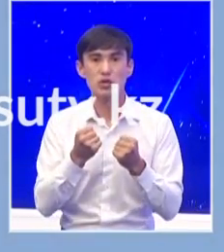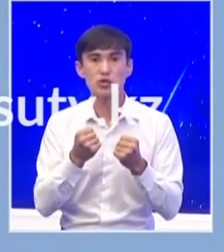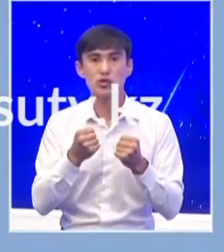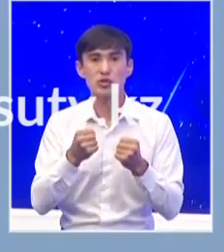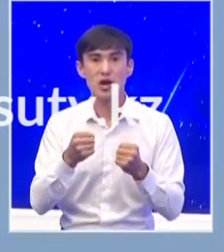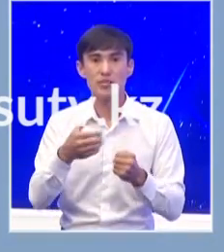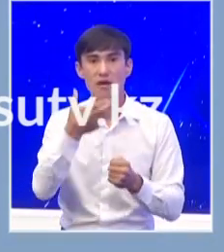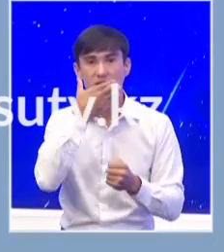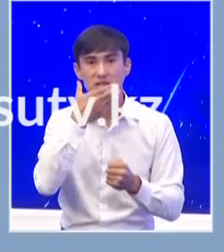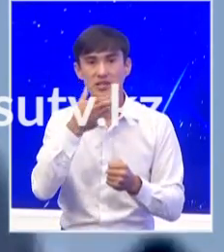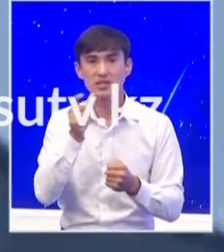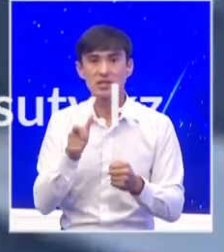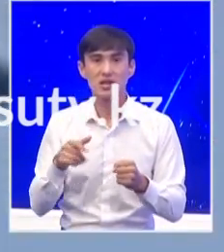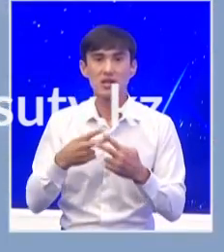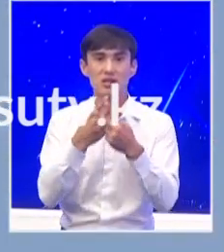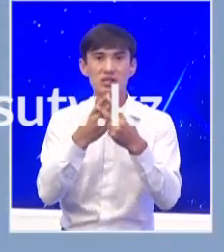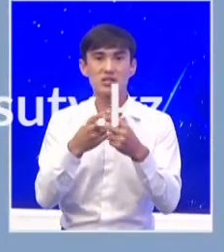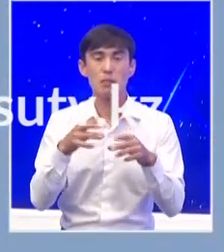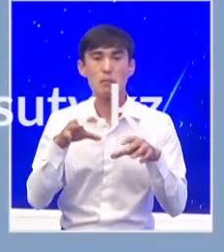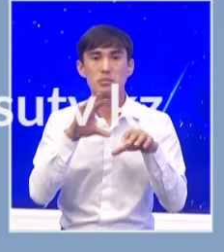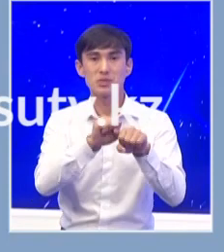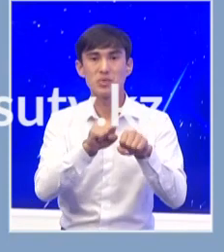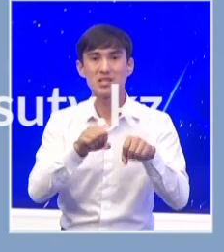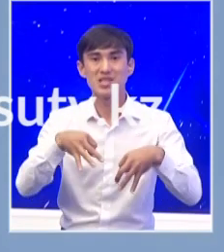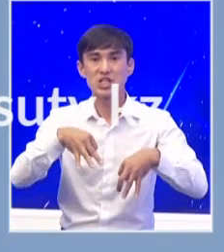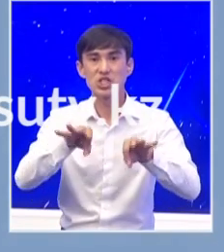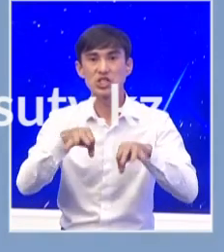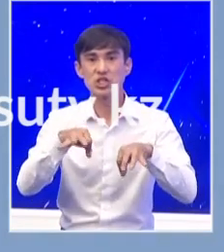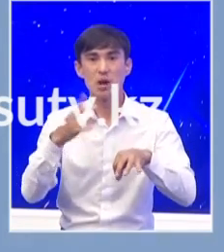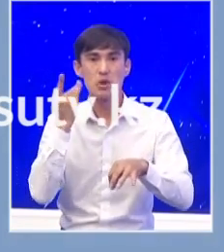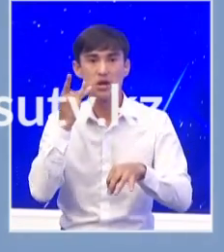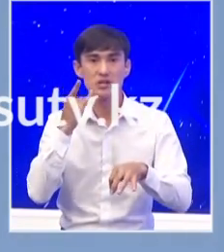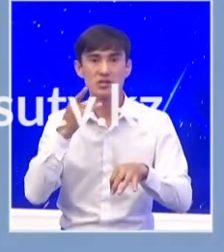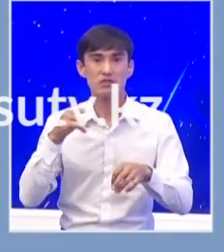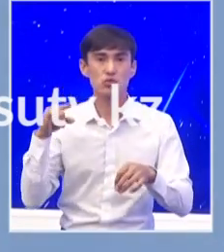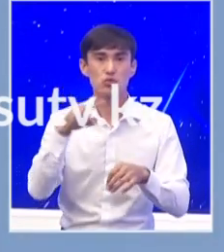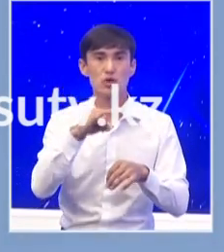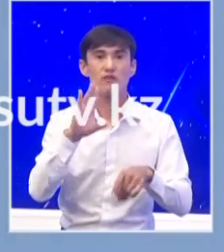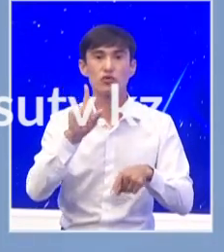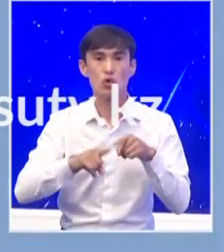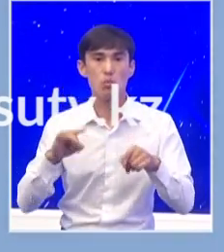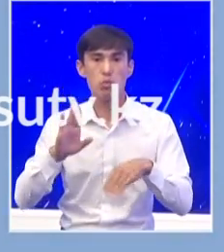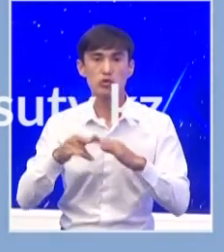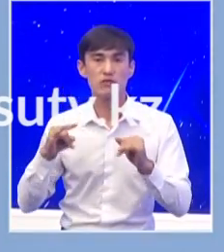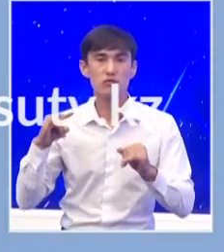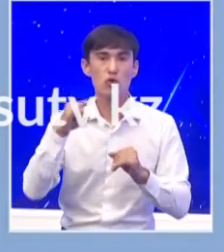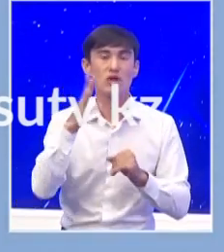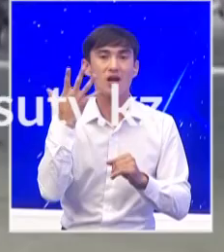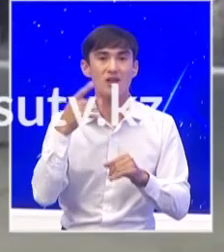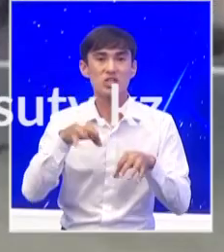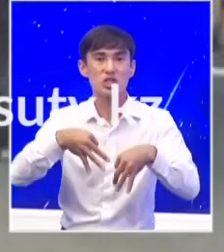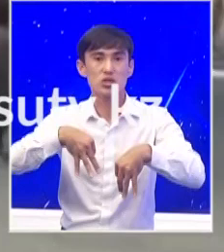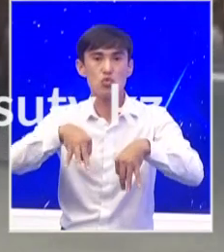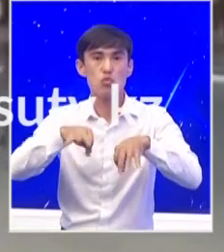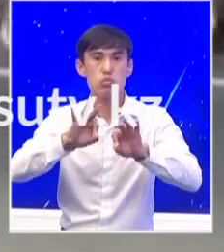афганской столицы люди зацепились за шасси американского воздушного судна. Однако вскоре после взлета, когда шасси убрали,